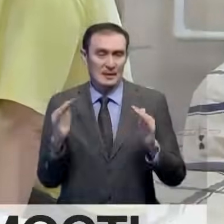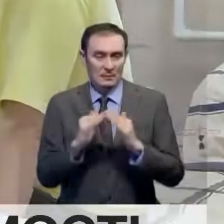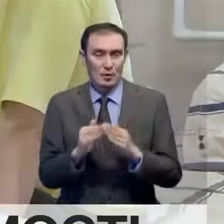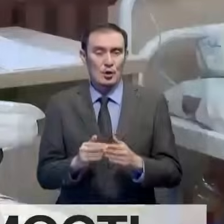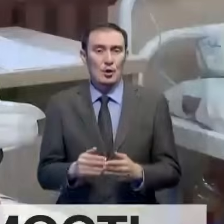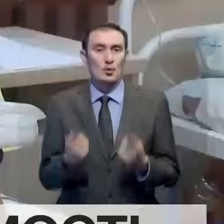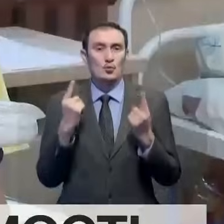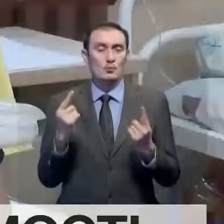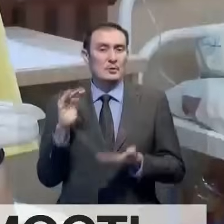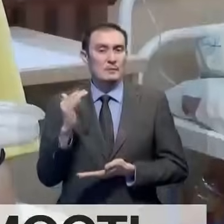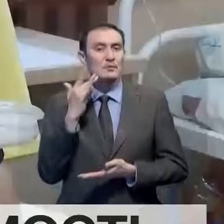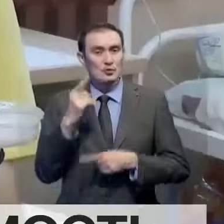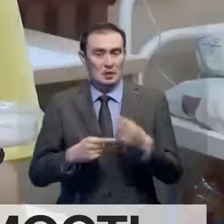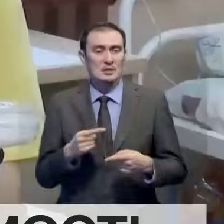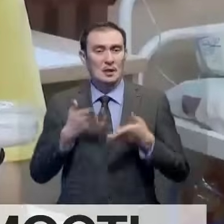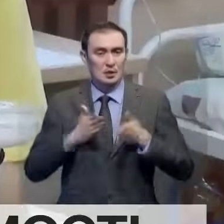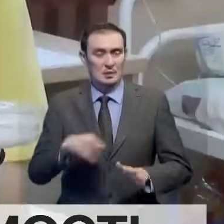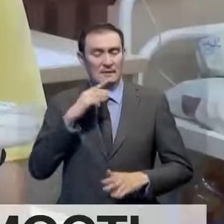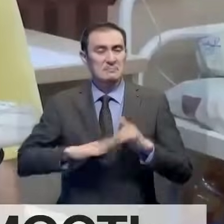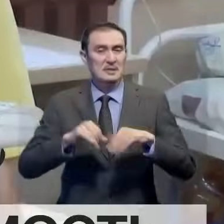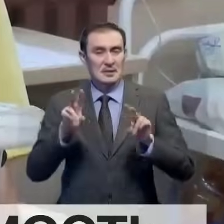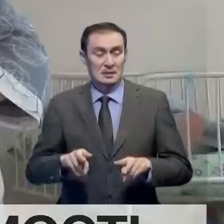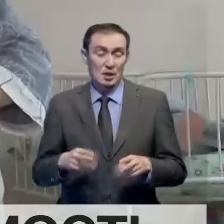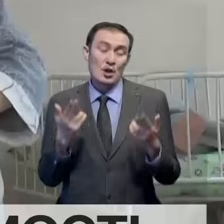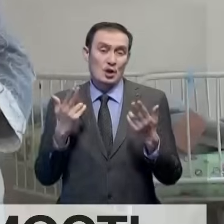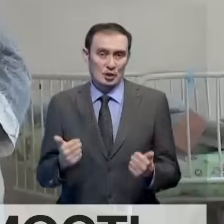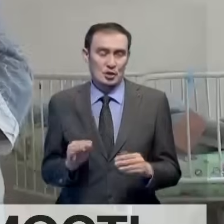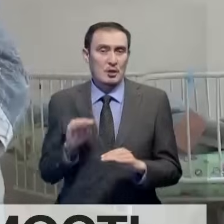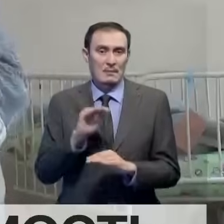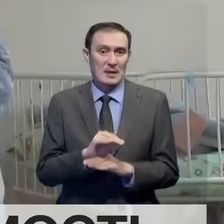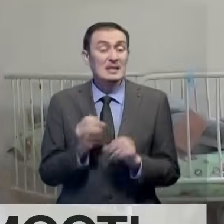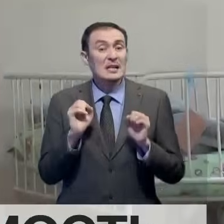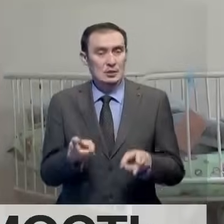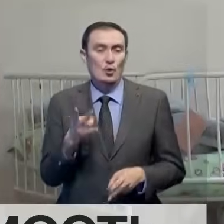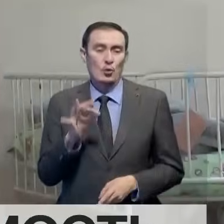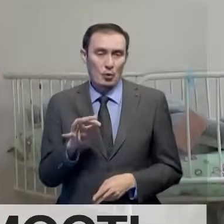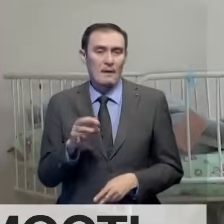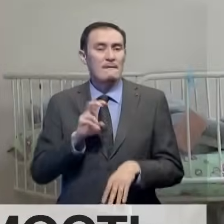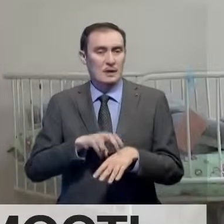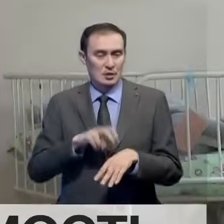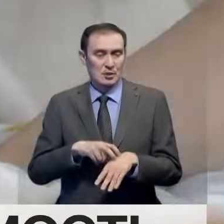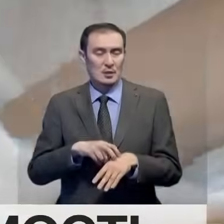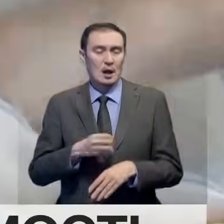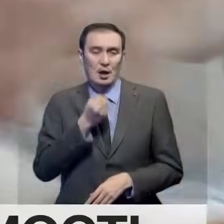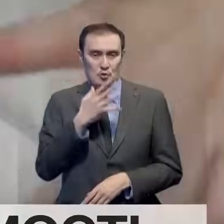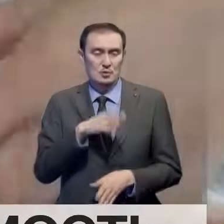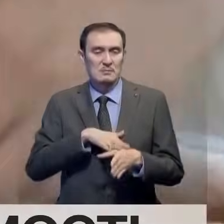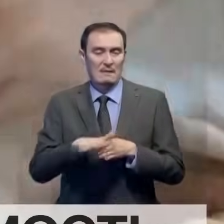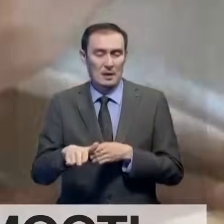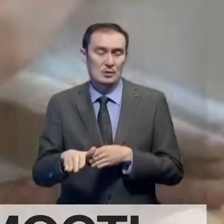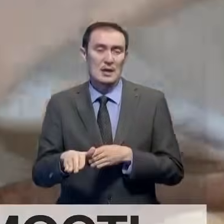Крупные младенцы сейчас не редкость, говорят специалисты. Это, конечно, добавляет риски, но медработники с ними успешно